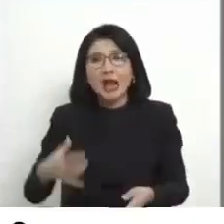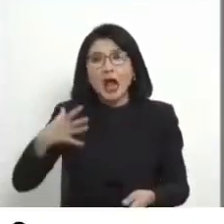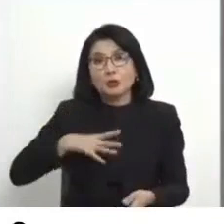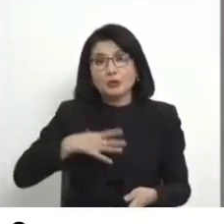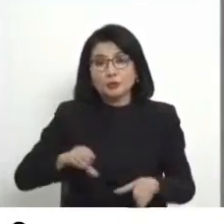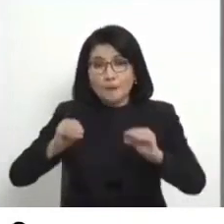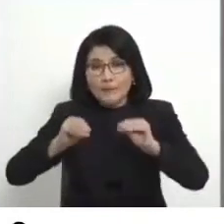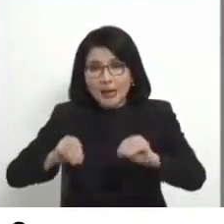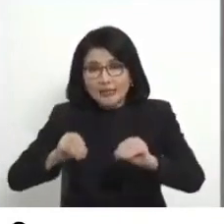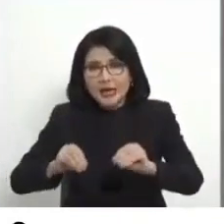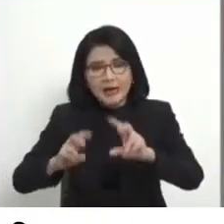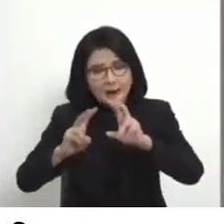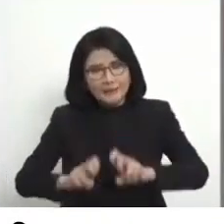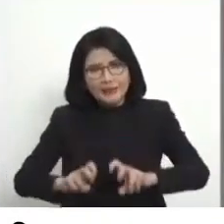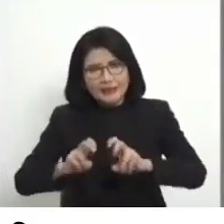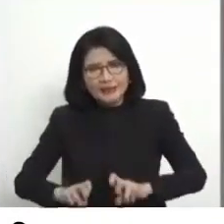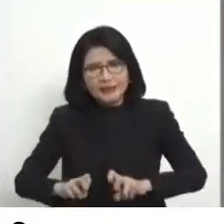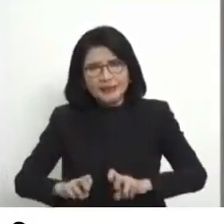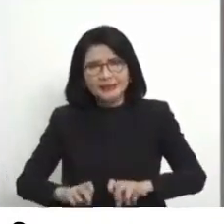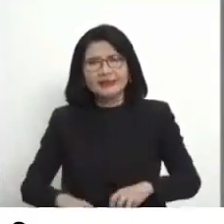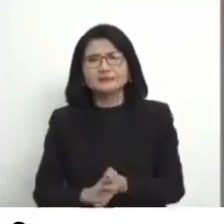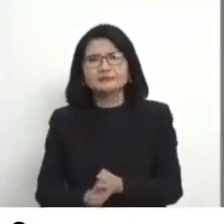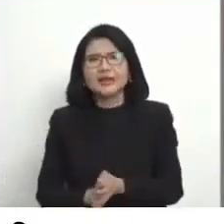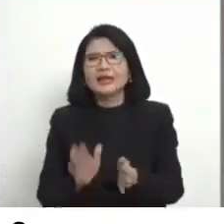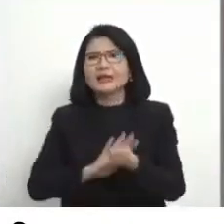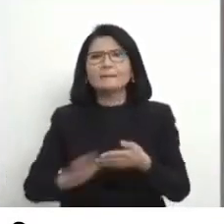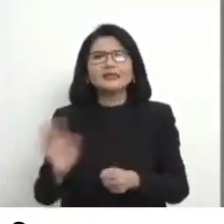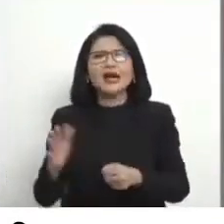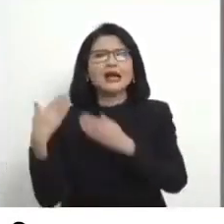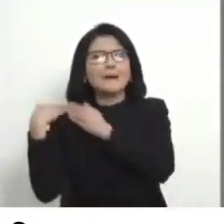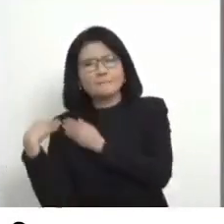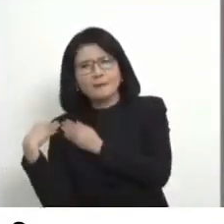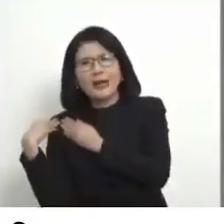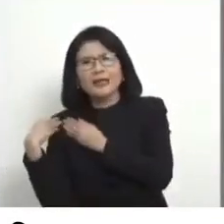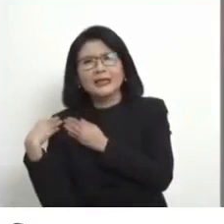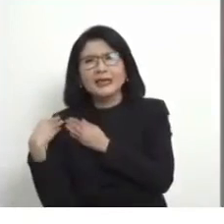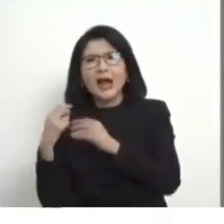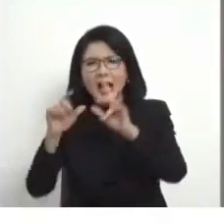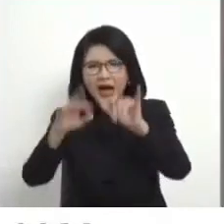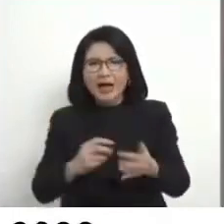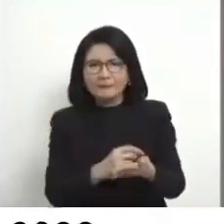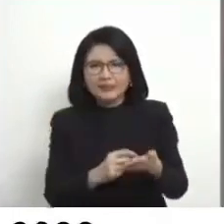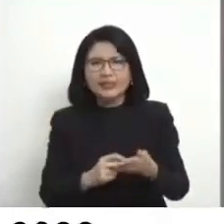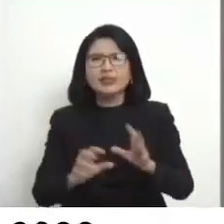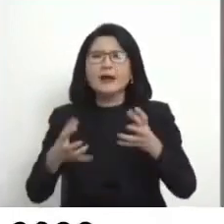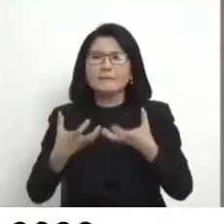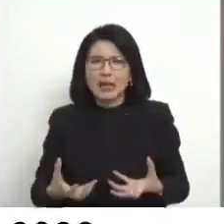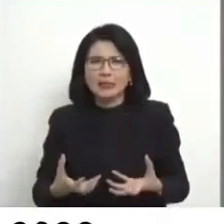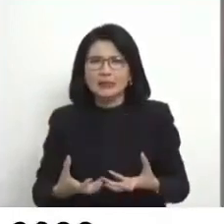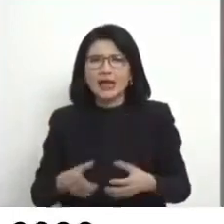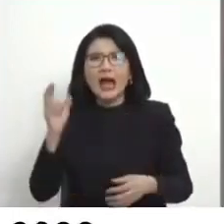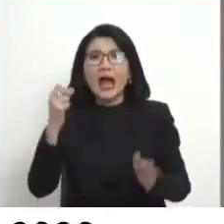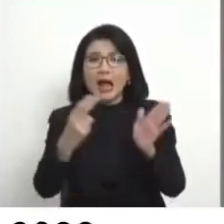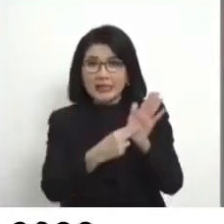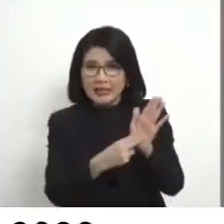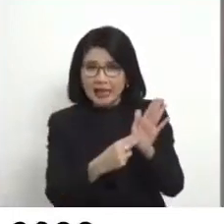mengajar meneliti menguan pengabdian masyarakat tapi jangan diberikan beban administrasi yang terlalu besar jadi prinsipnya ada nilainya